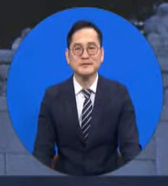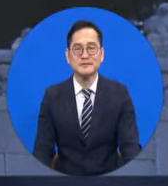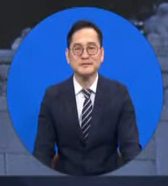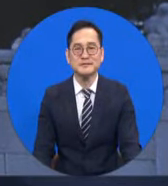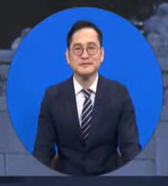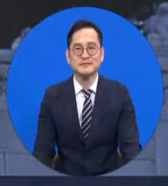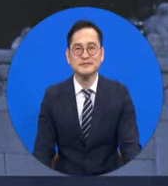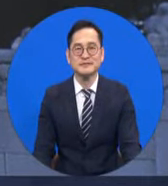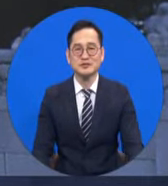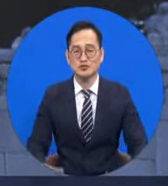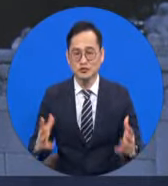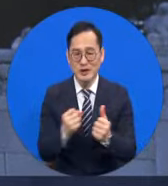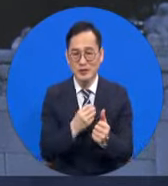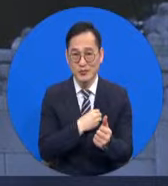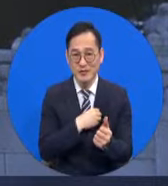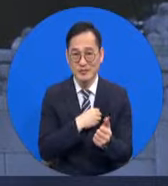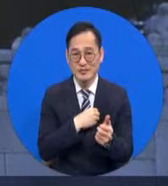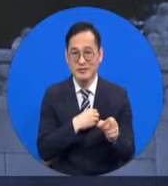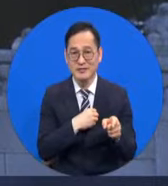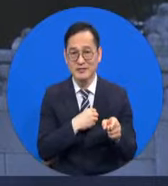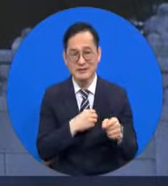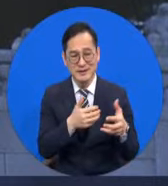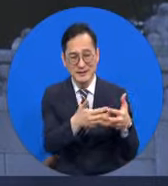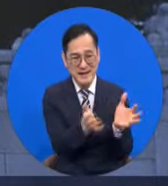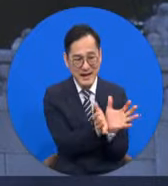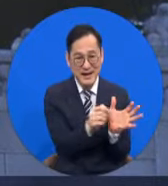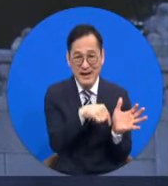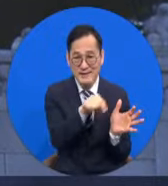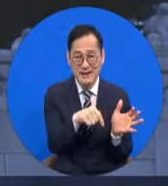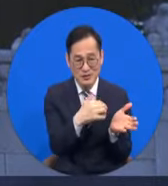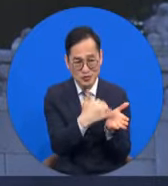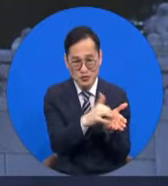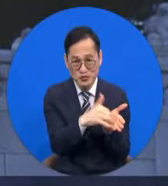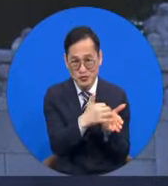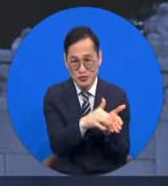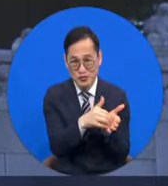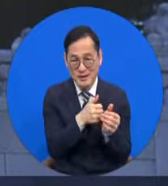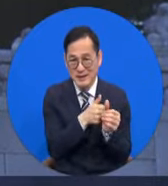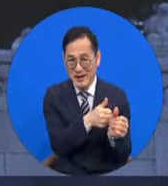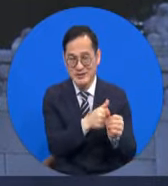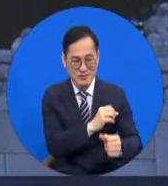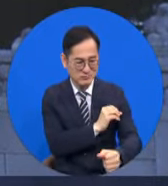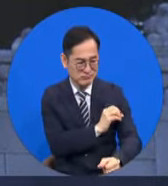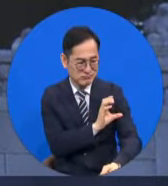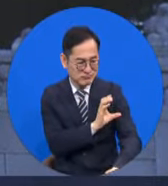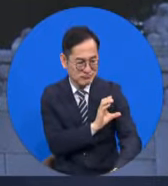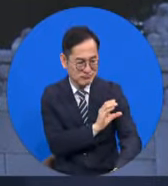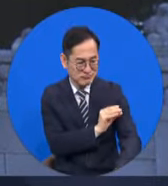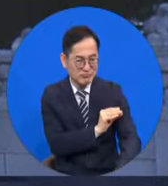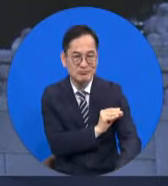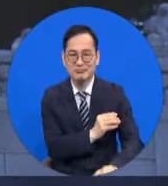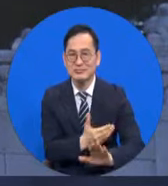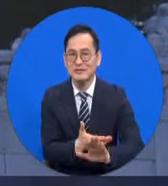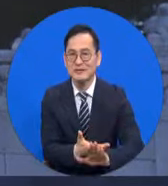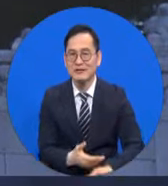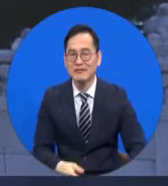200석이냐에 따라서 엄청난 막강한 권력이 그 정당에게 주어진다라는